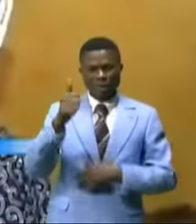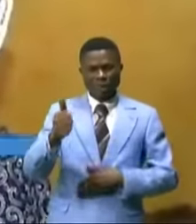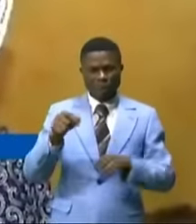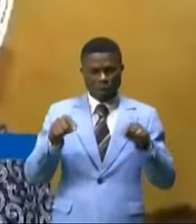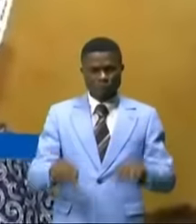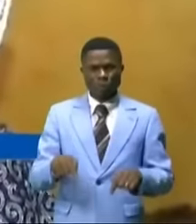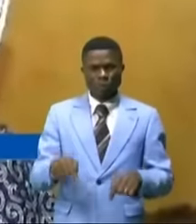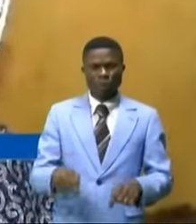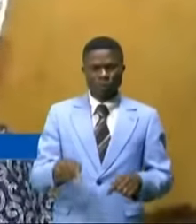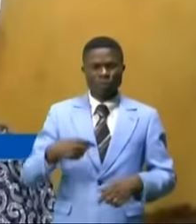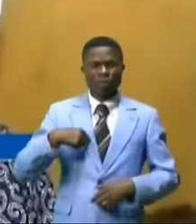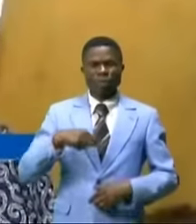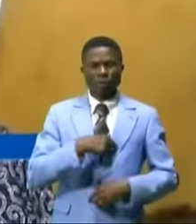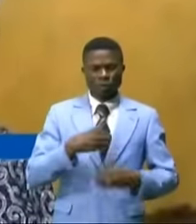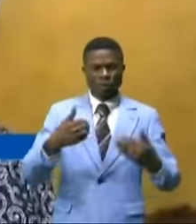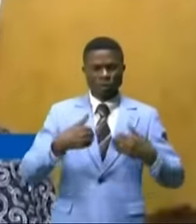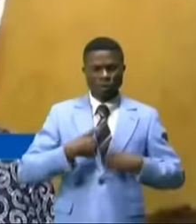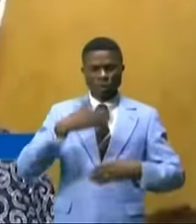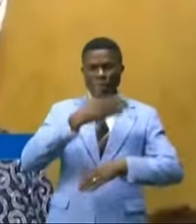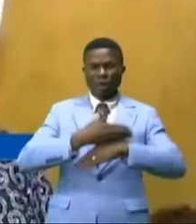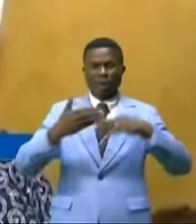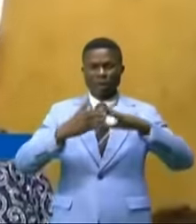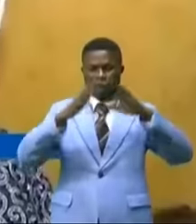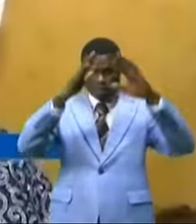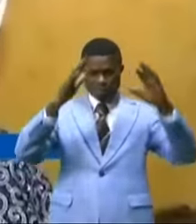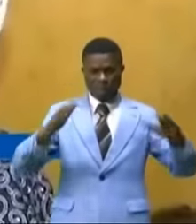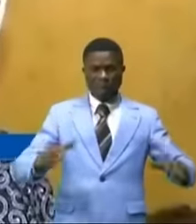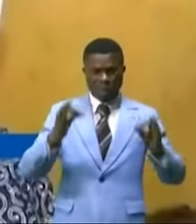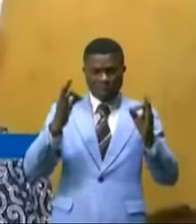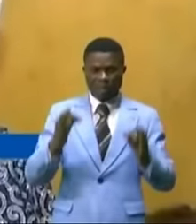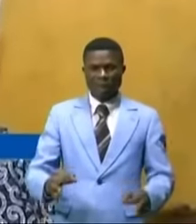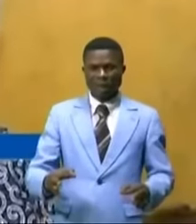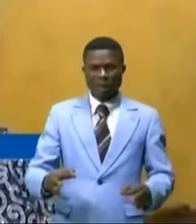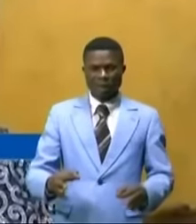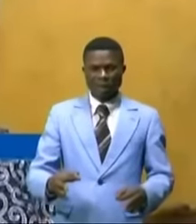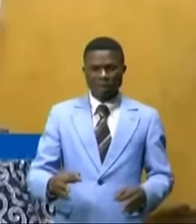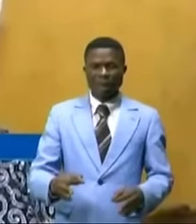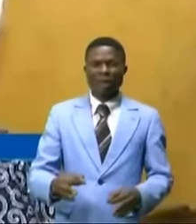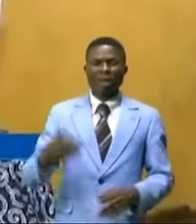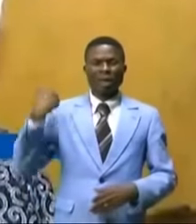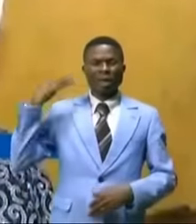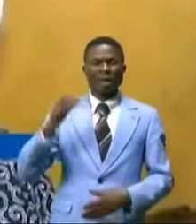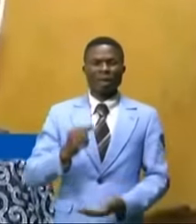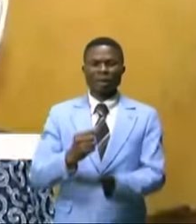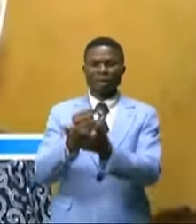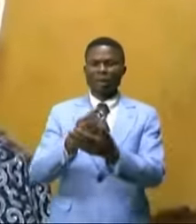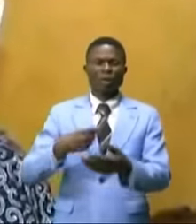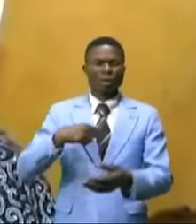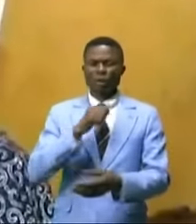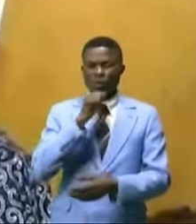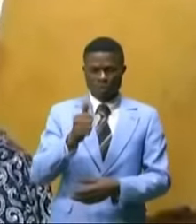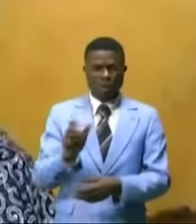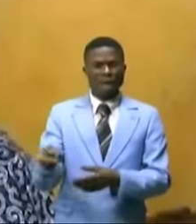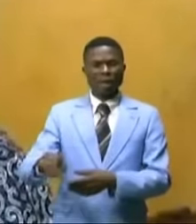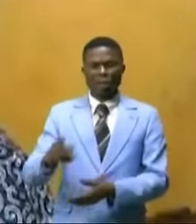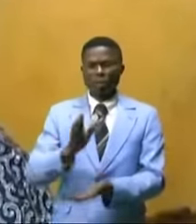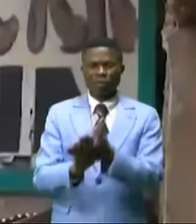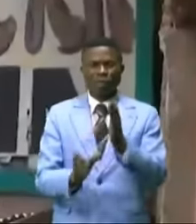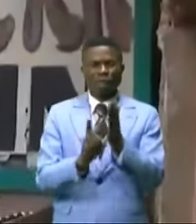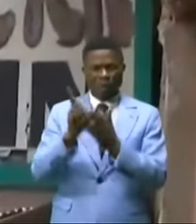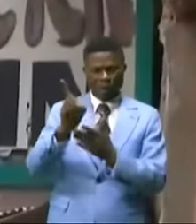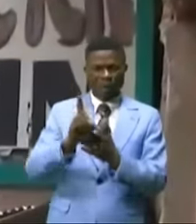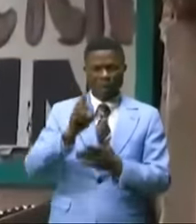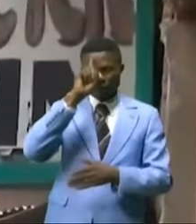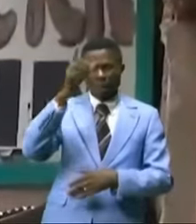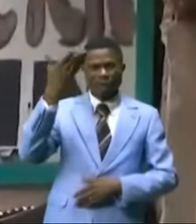aujourd'hui, nous avons même construit. Mais hélas, aucun soutien n'est venu de l'Olabé pour pouvoir développer notre talent.